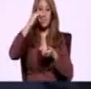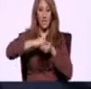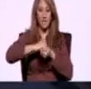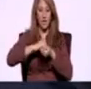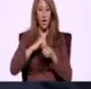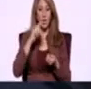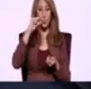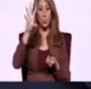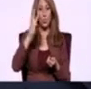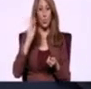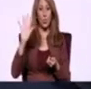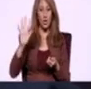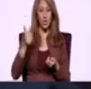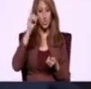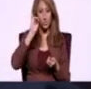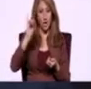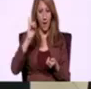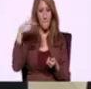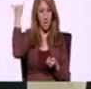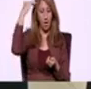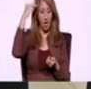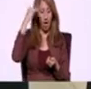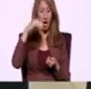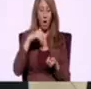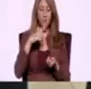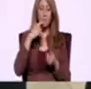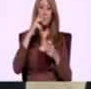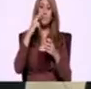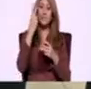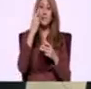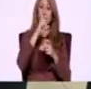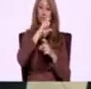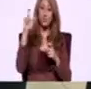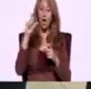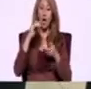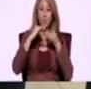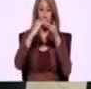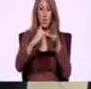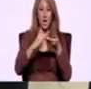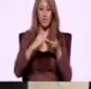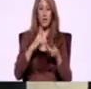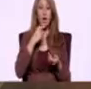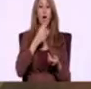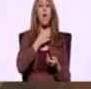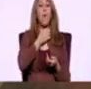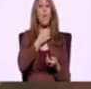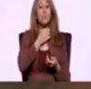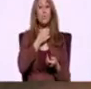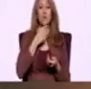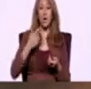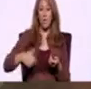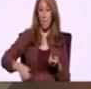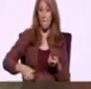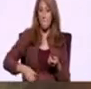هشام عبد الله استشاري الجراحة العامة والمناظير بتبني 2 حالات كل شهر لعمليات الغدد والمرارة والعمليات